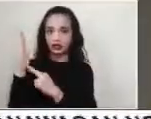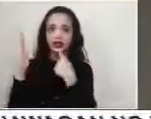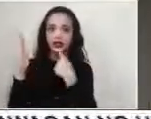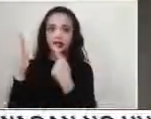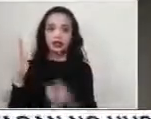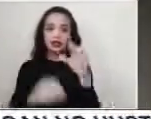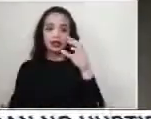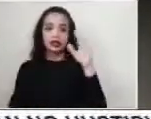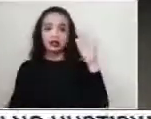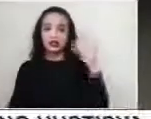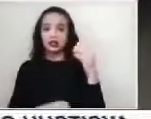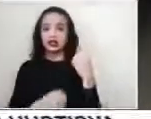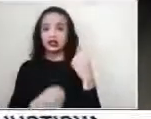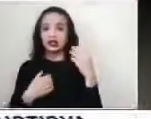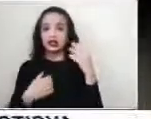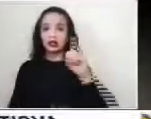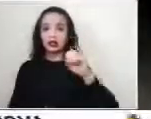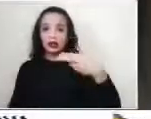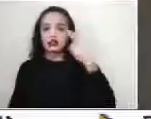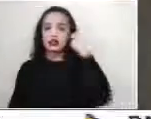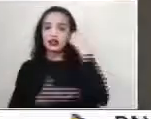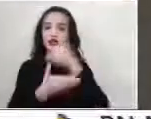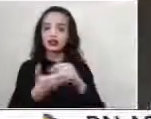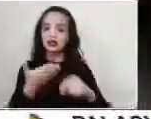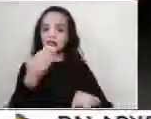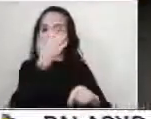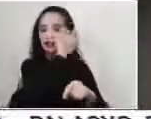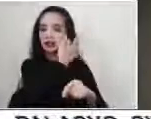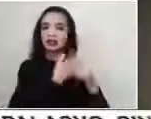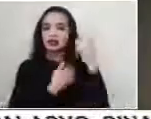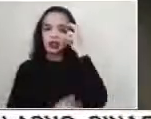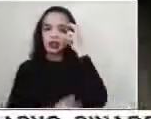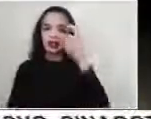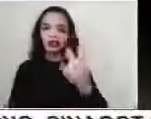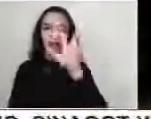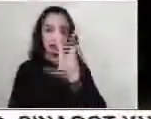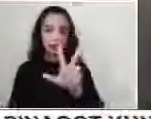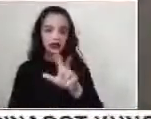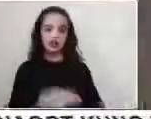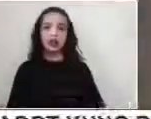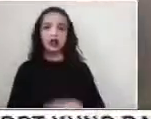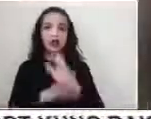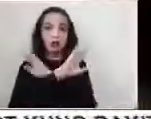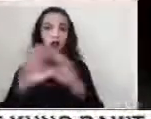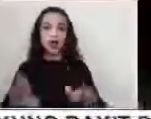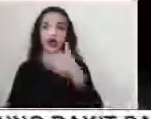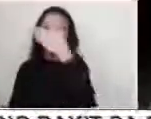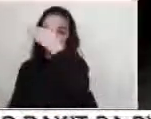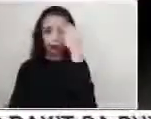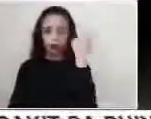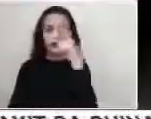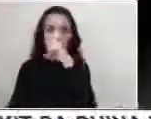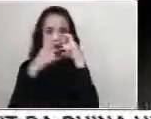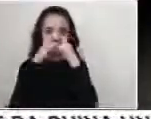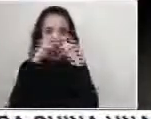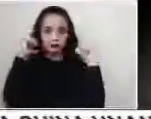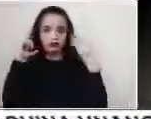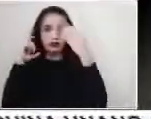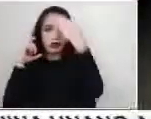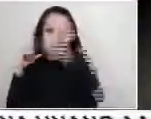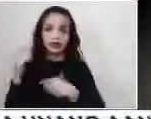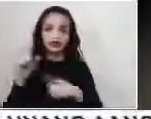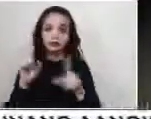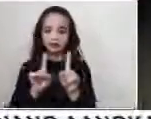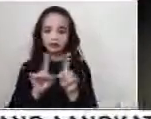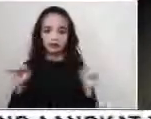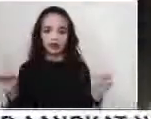saan nakuhanan ang aktwal na paghila ng ilang kalalakihan sa biktima malapit sa tinitirhan nila sa Barangay Irisan. Sa tulong ng